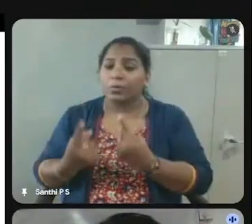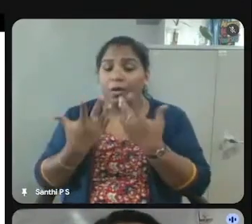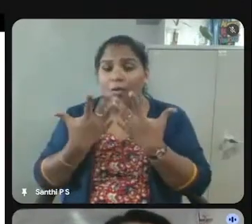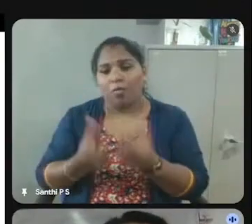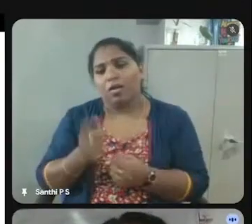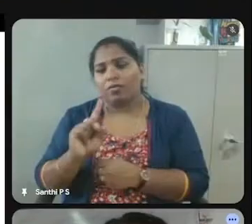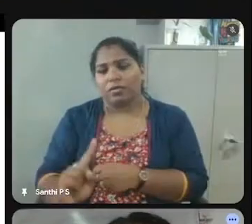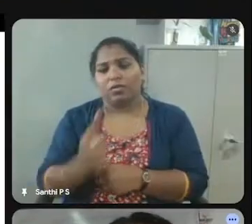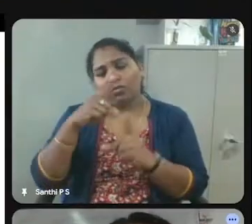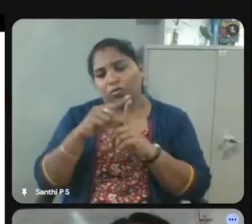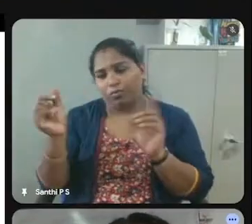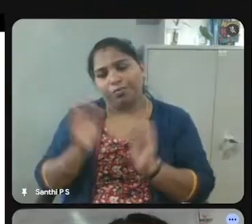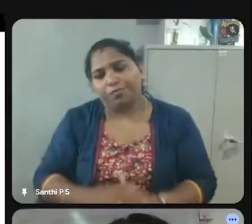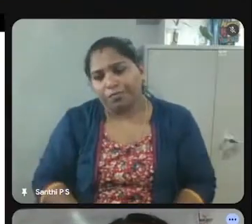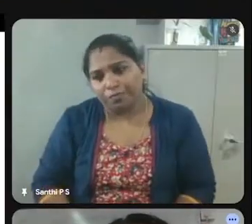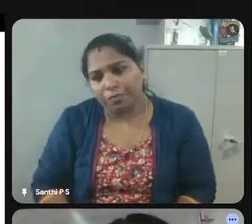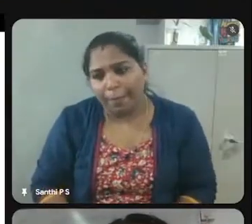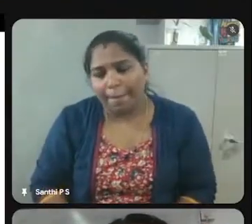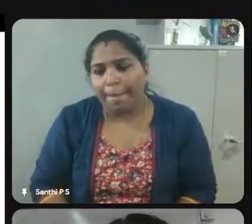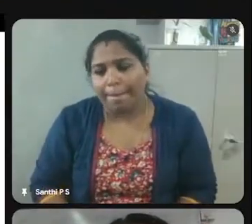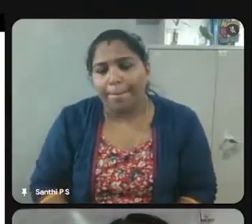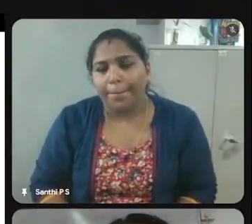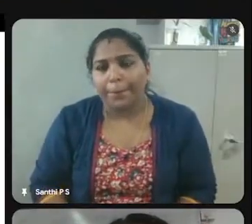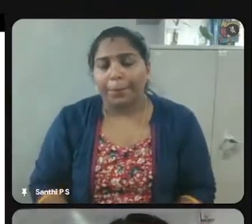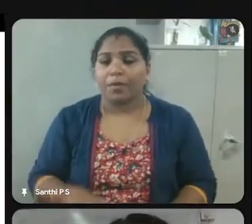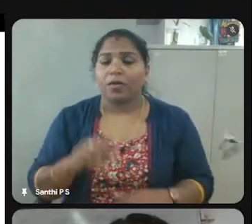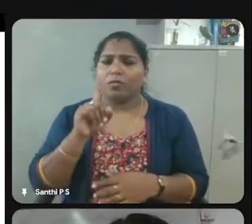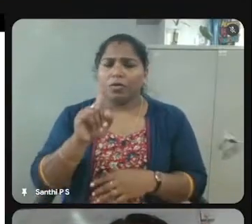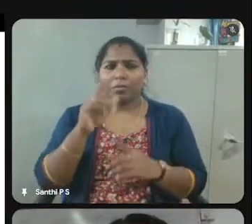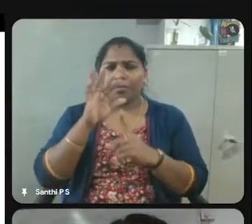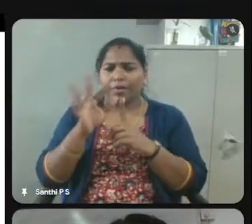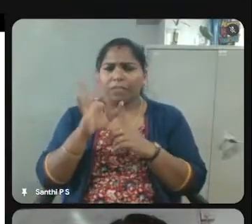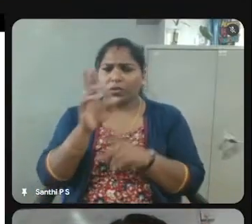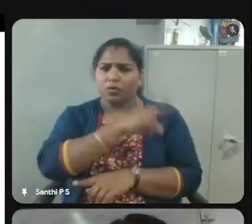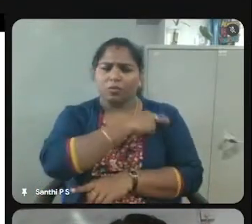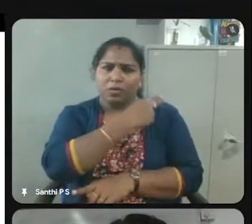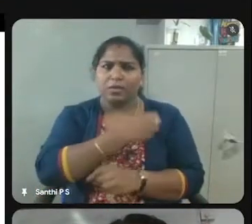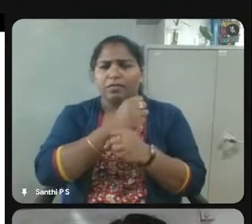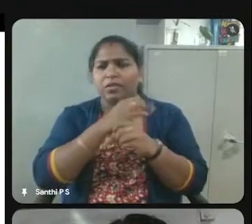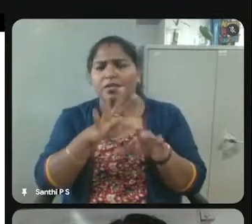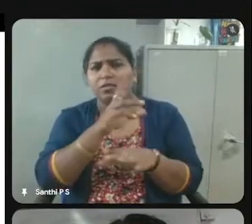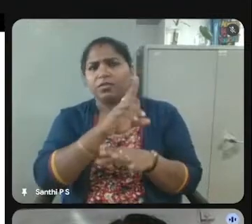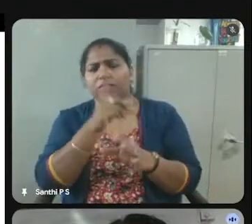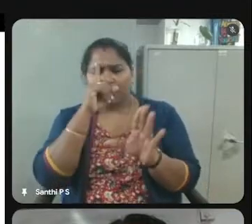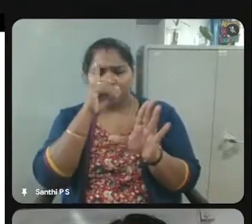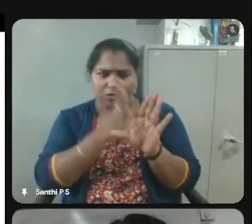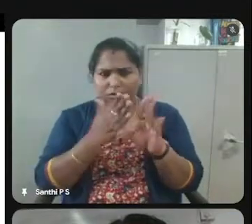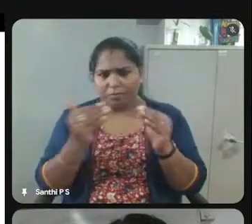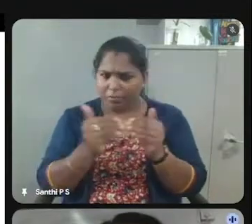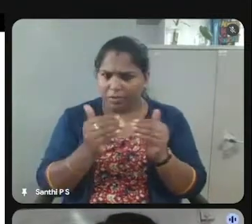എന്നുള്ള രീതിയിൽ നമ്മൾ ചെയ്യേണ്ടത്. ഓക്കെ, അപ്പൊ നമ്മളൊരു പ്രൈവറ്റ് ഹോസ്പിറ്റലിൽ ഒരു ജനറൽ സൈക്കോളജിസ്റ്റിനെ കണ്ട് ഇവാലുവേഷൻ എടുത്താൽ മതി?